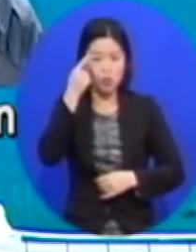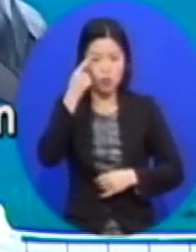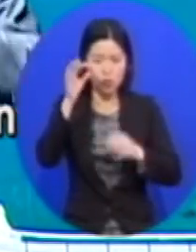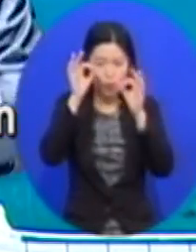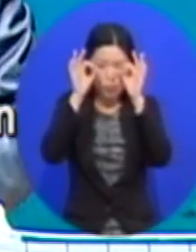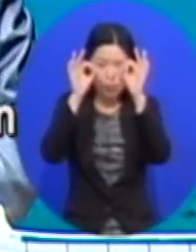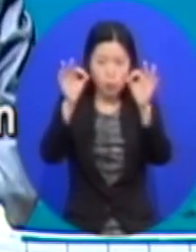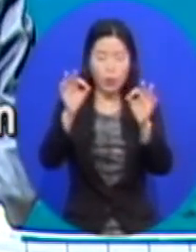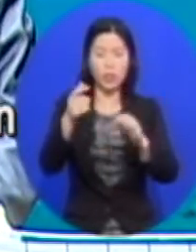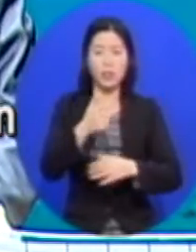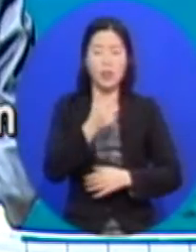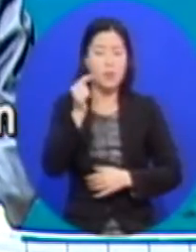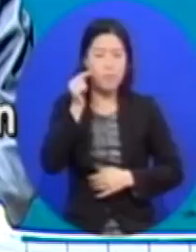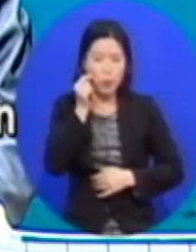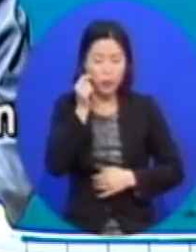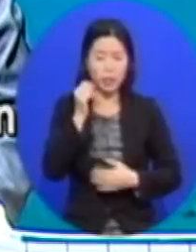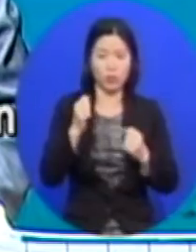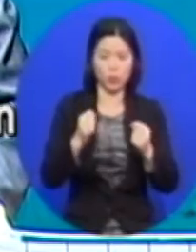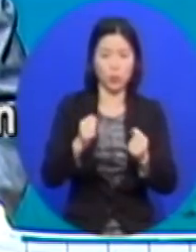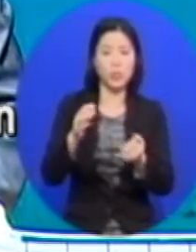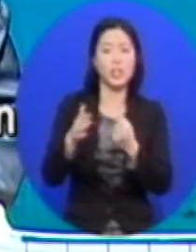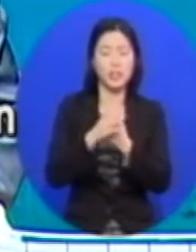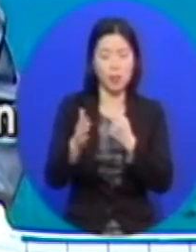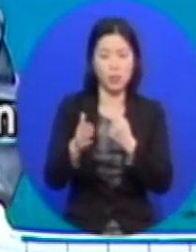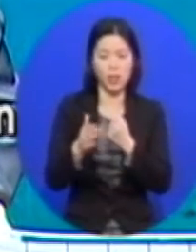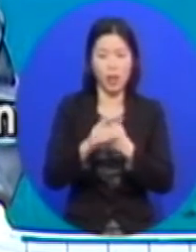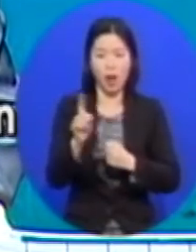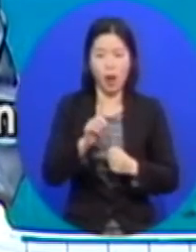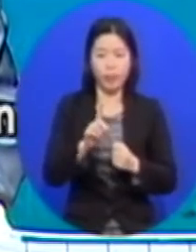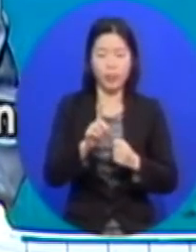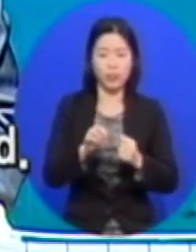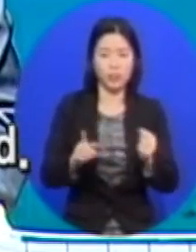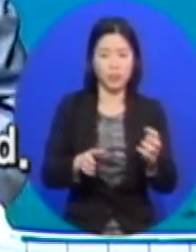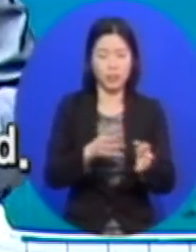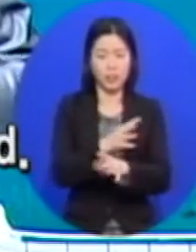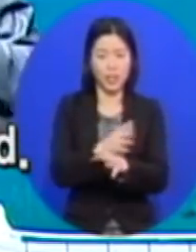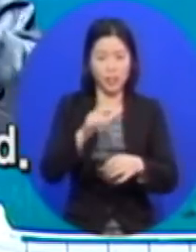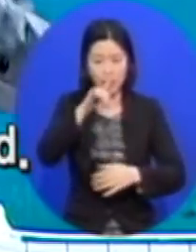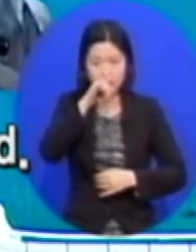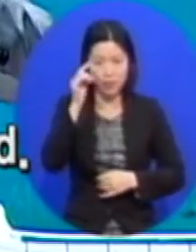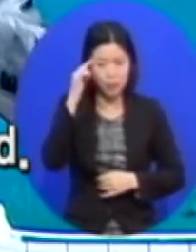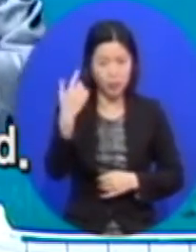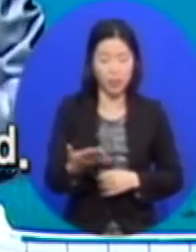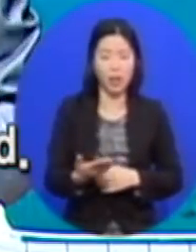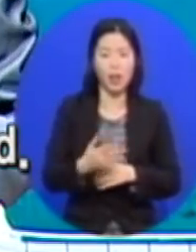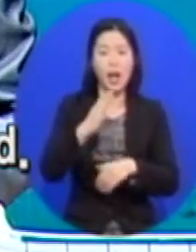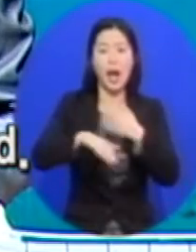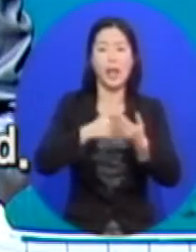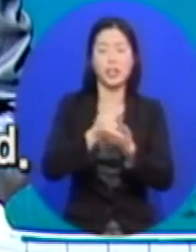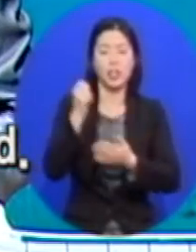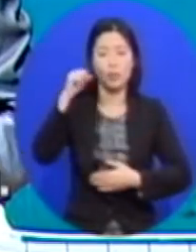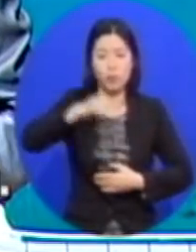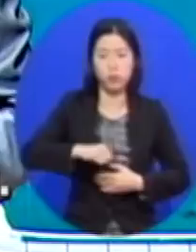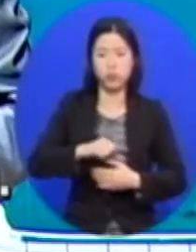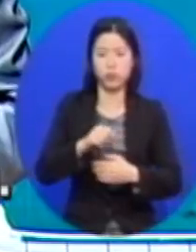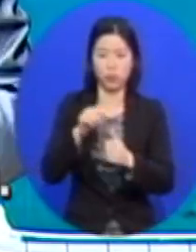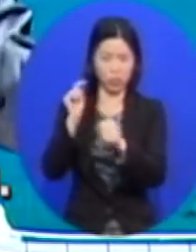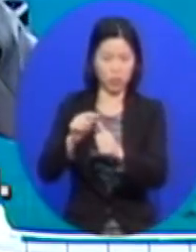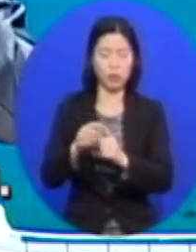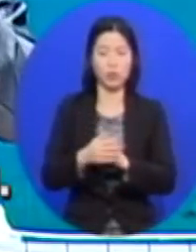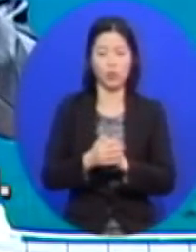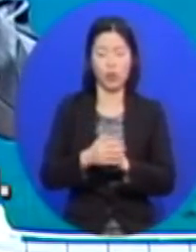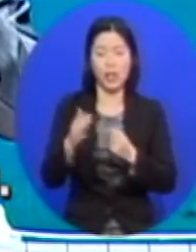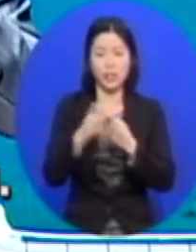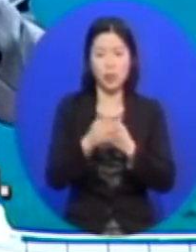뜨고 보지 못하는 존재라 그가 어떤 장난을 했나 요 하나님에게 불 순종하게 했잖아요 그래서